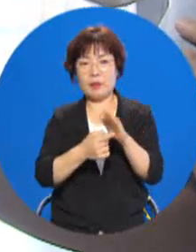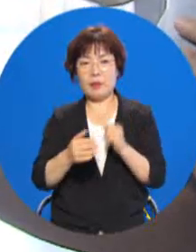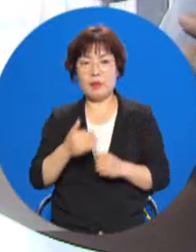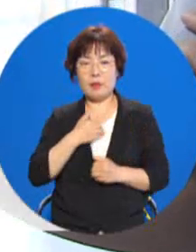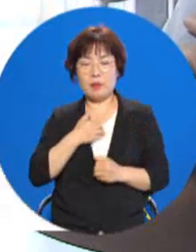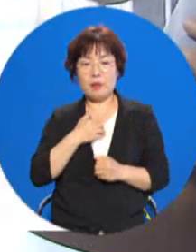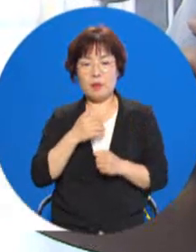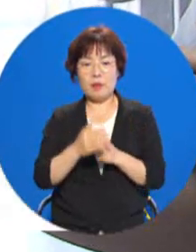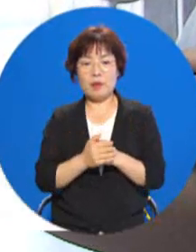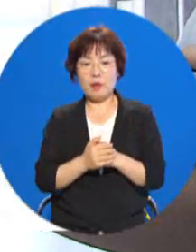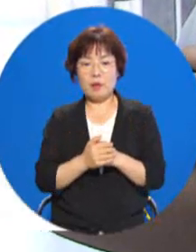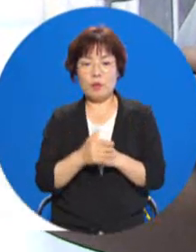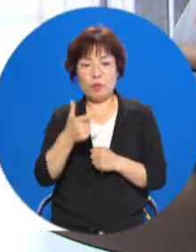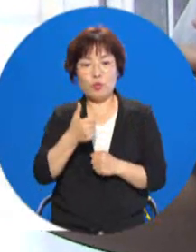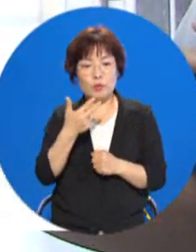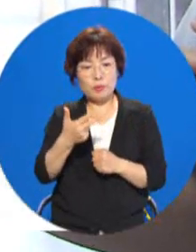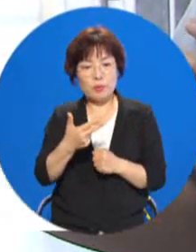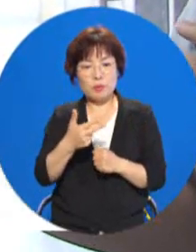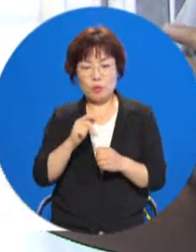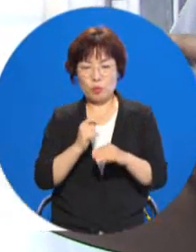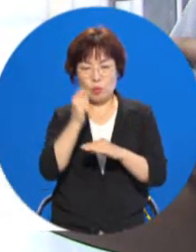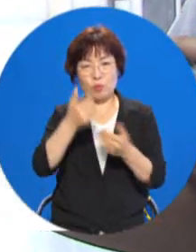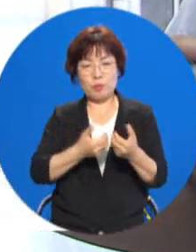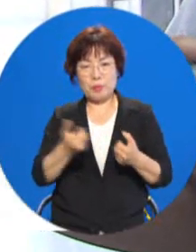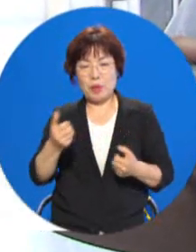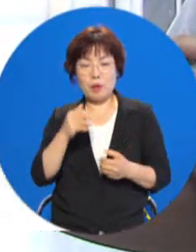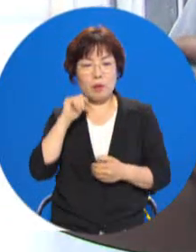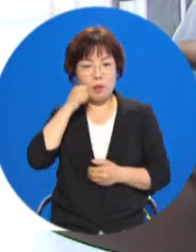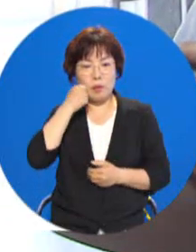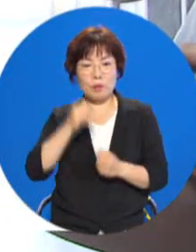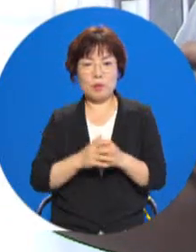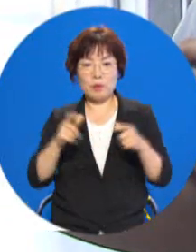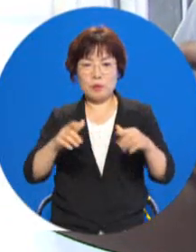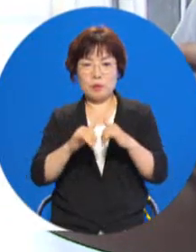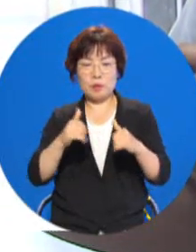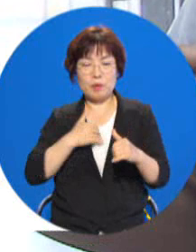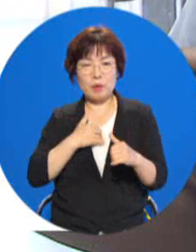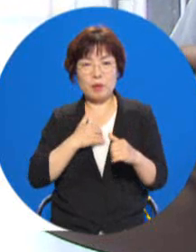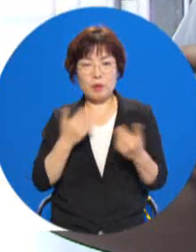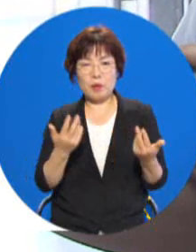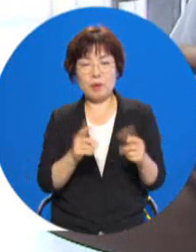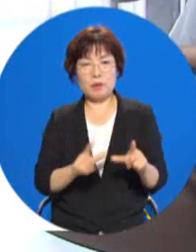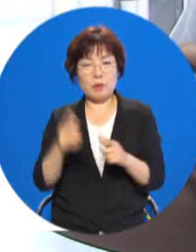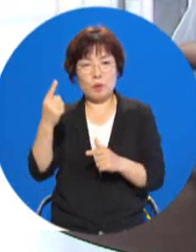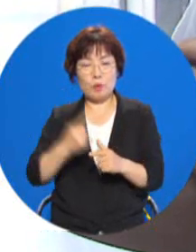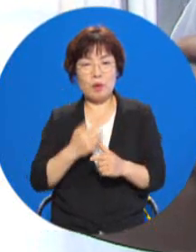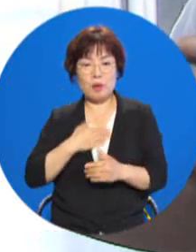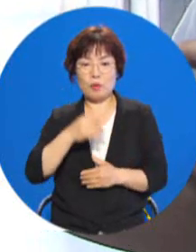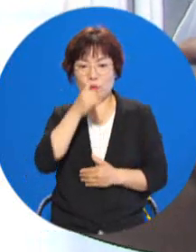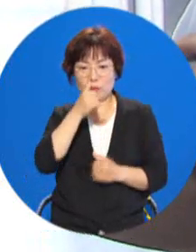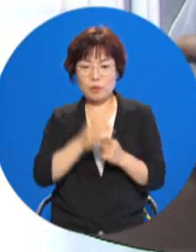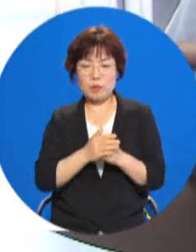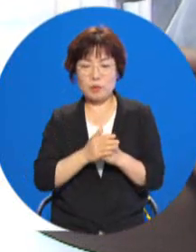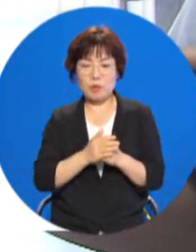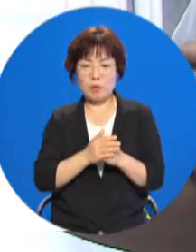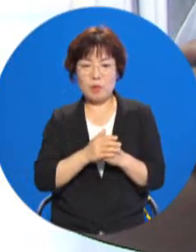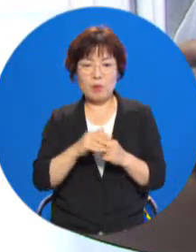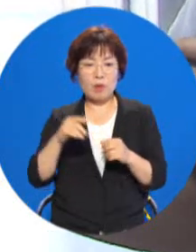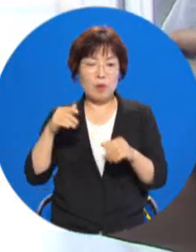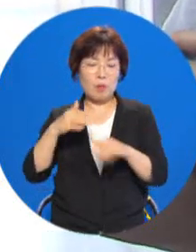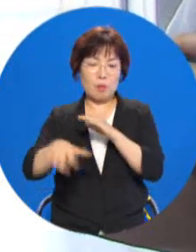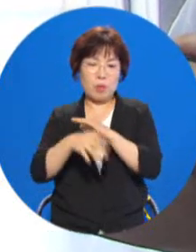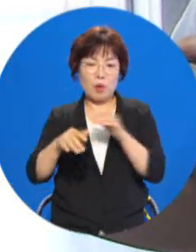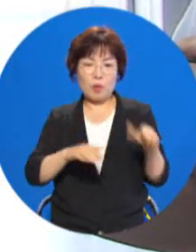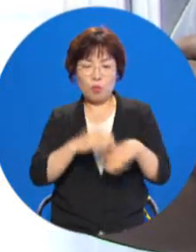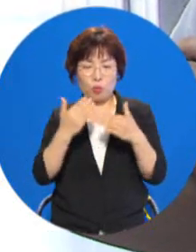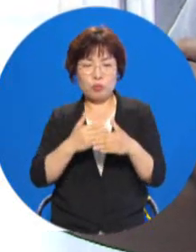나이 67대가 고흥을 떠날 수가 없어. 우리 국민들이 내가 어떻게 살았던 걸 알고 있어. 유언비어 날조해가지고